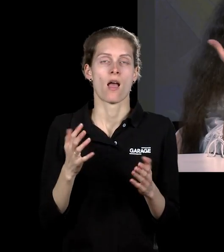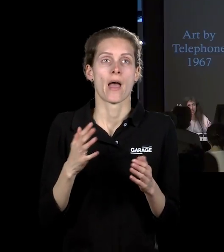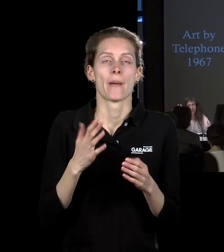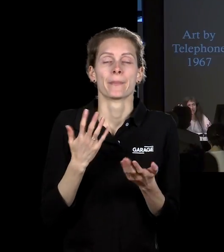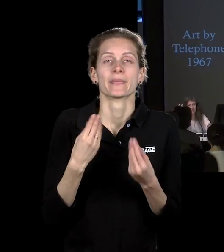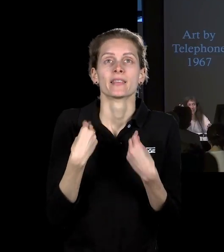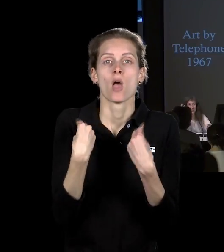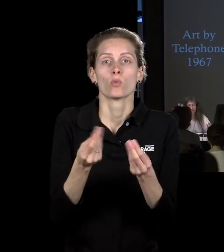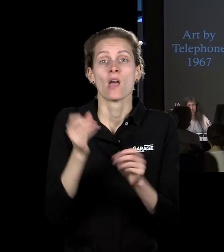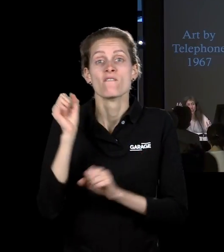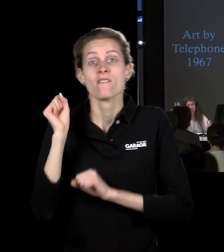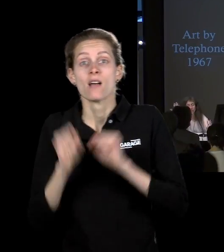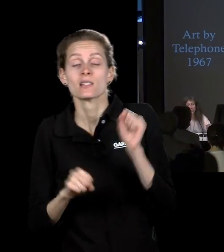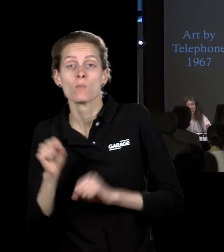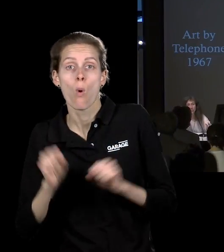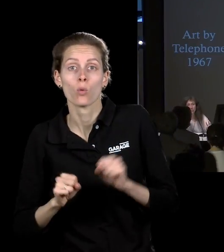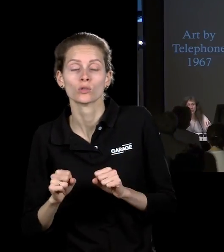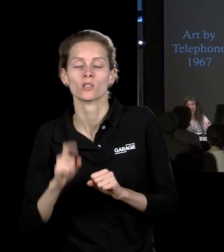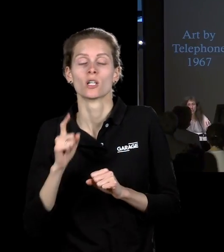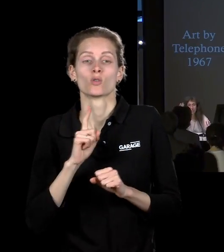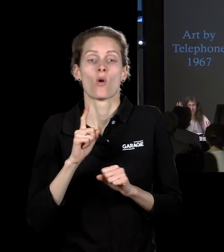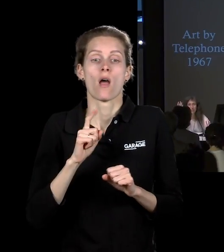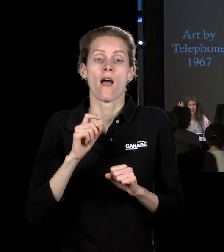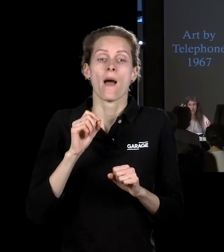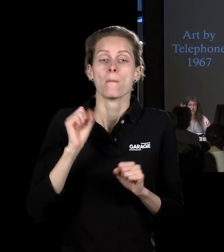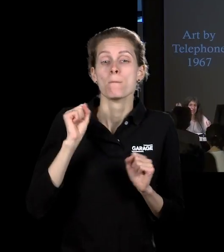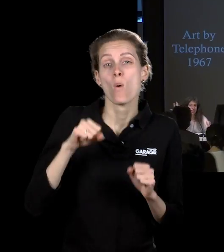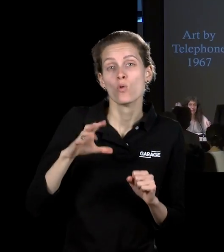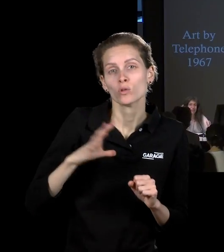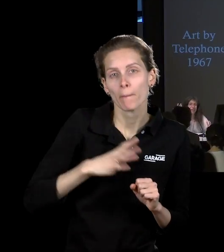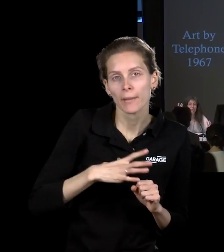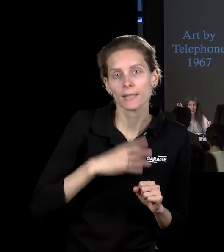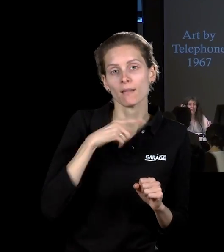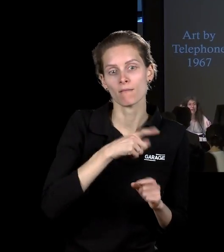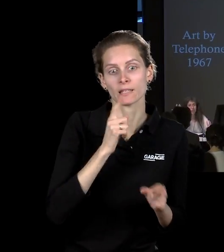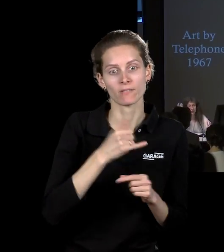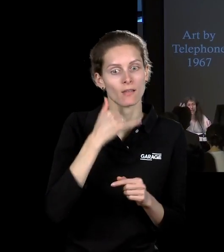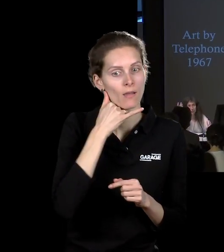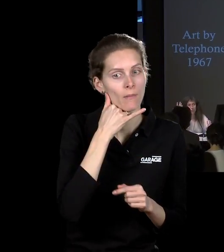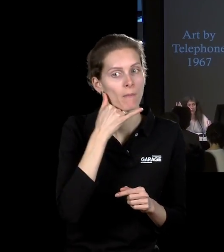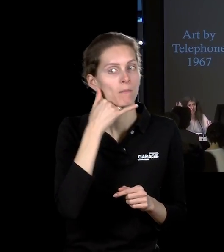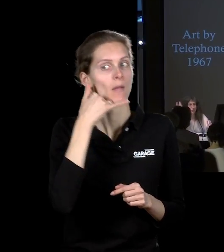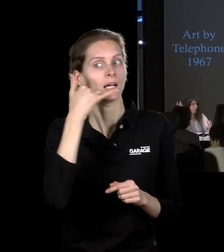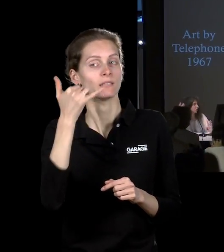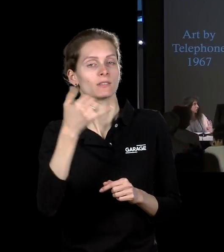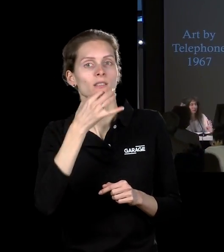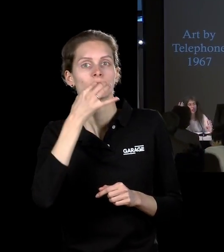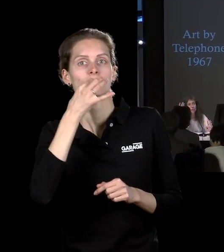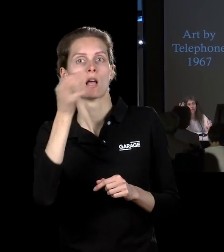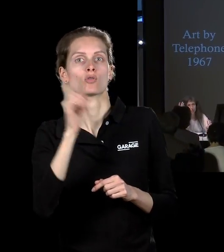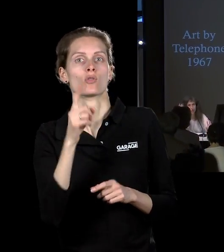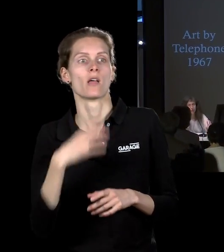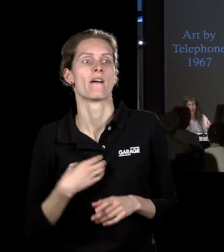потенциальность, которая остается, как возможность, что телефон позвонит, что Олтор де Мария действительно позвонит, что и скажет что-то очень важное,